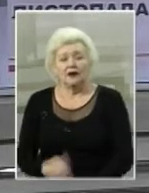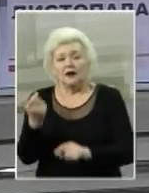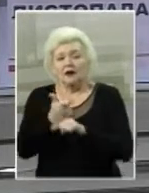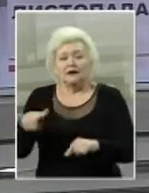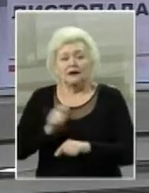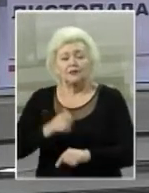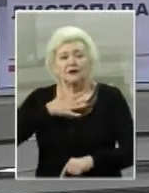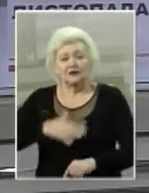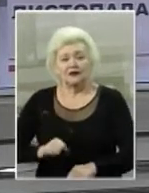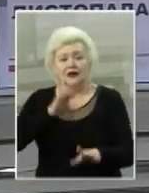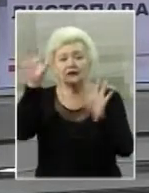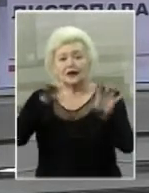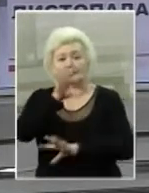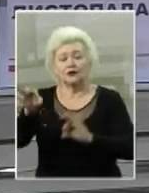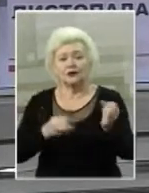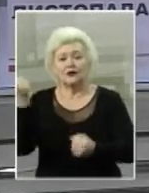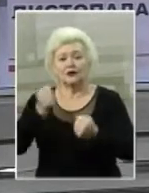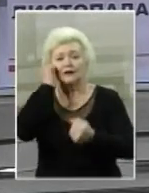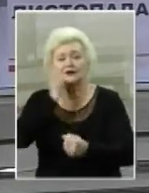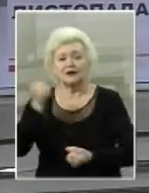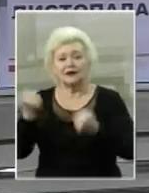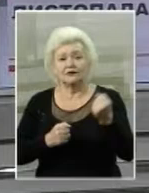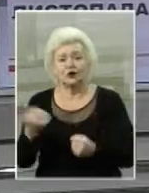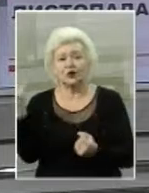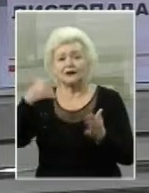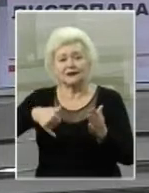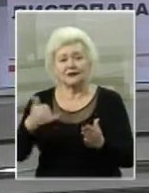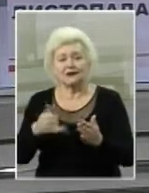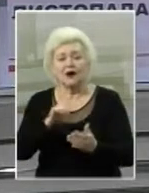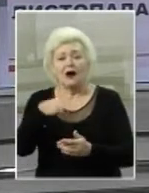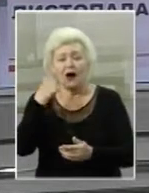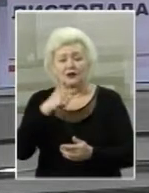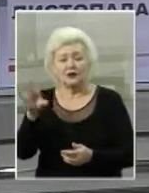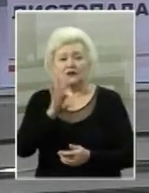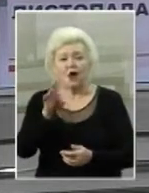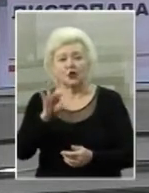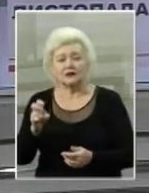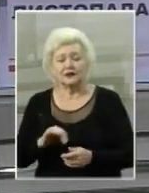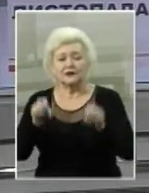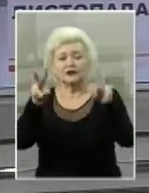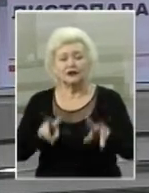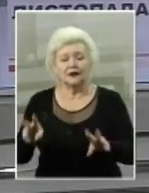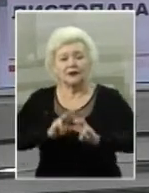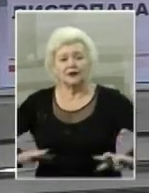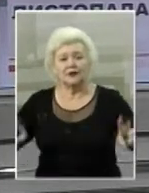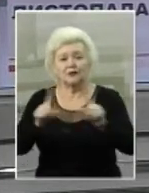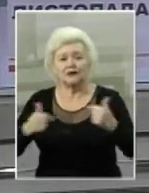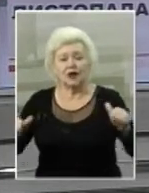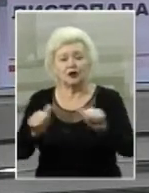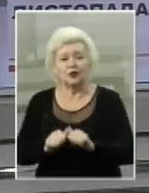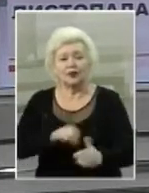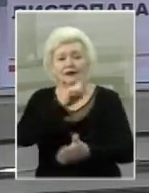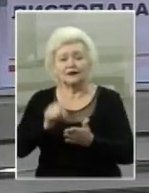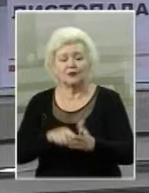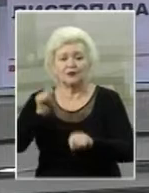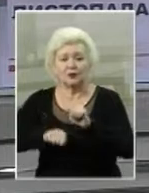Найбільше незадоволені законопроектом водії старих автівок на дизельному пальному, говорить Тетяна Острікова, членкиня парламентського комітету з питань